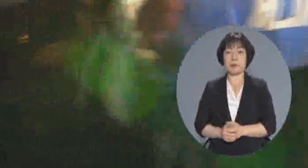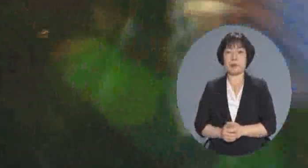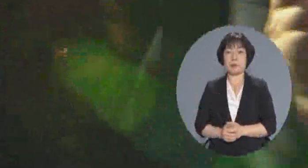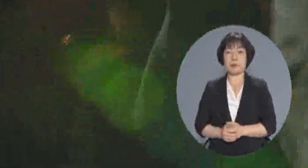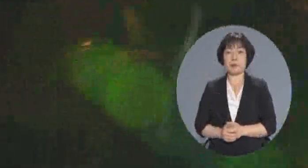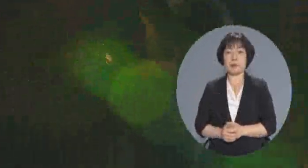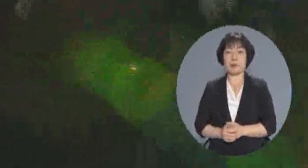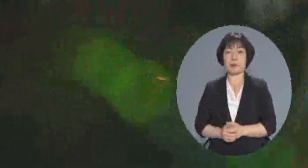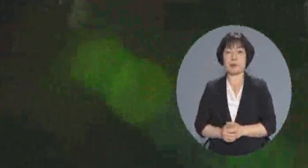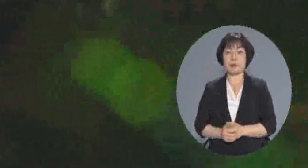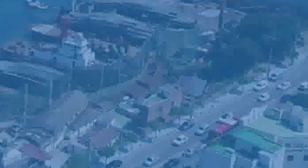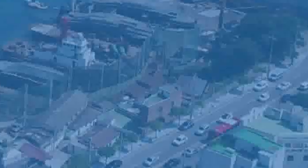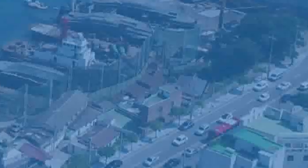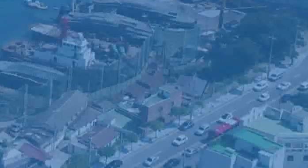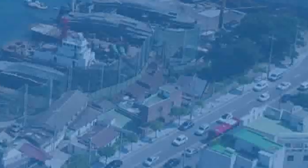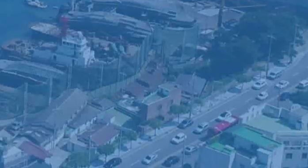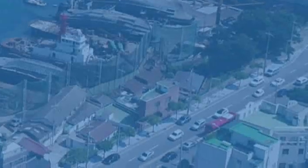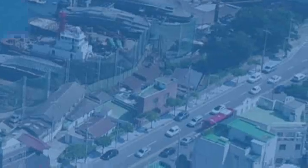양혜승입니다.